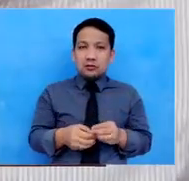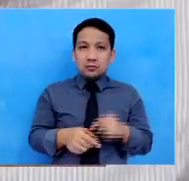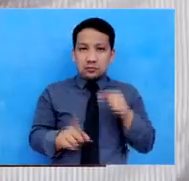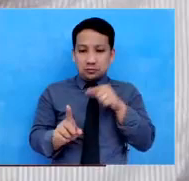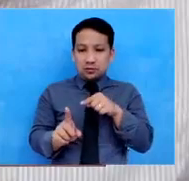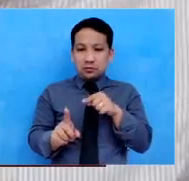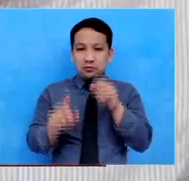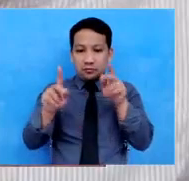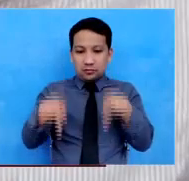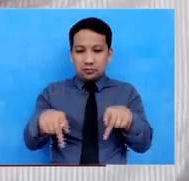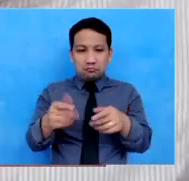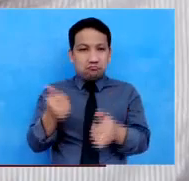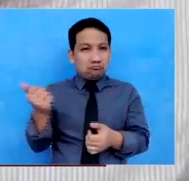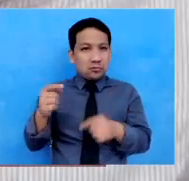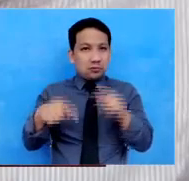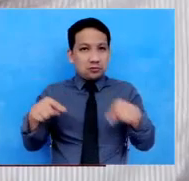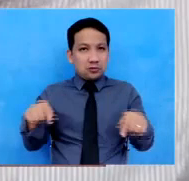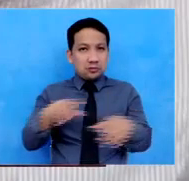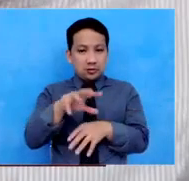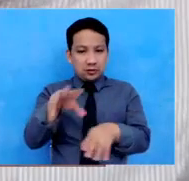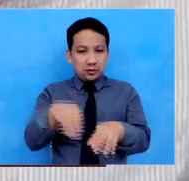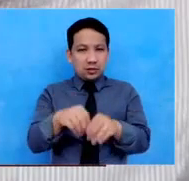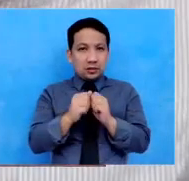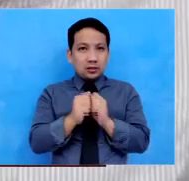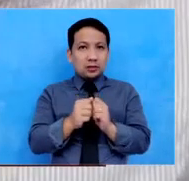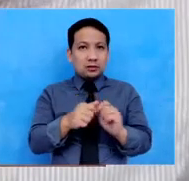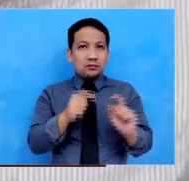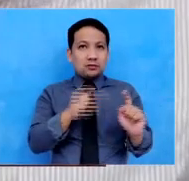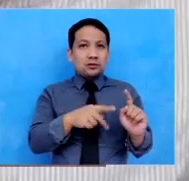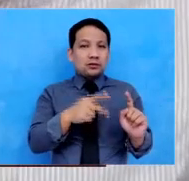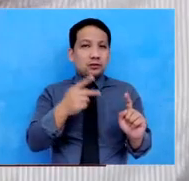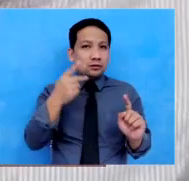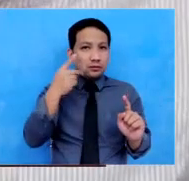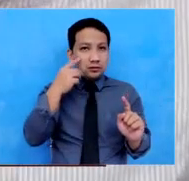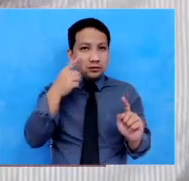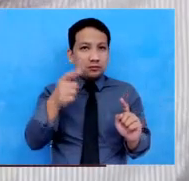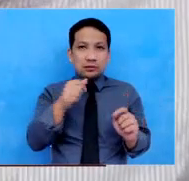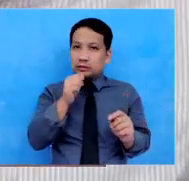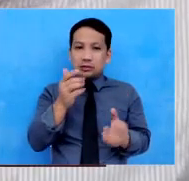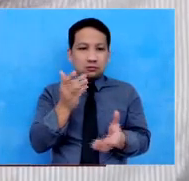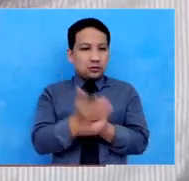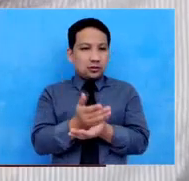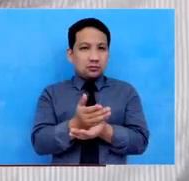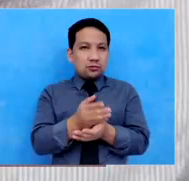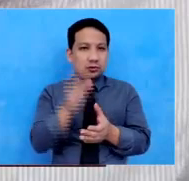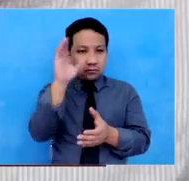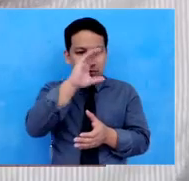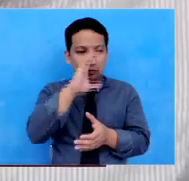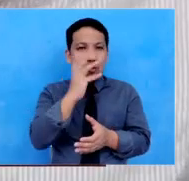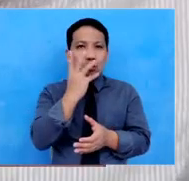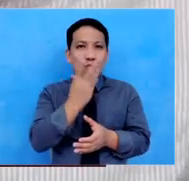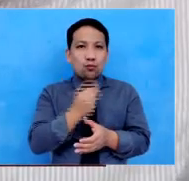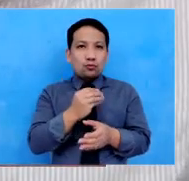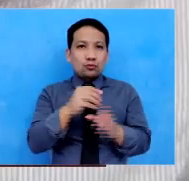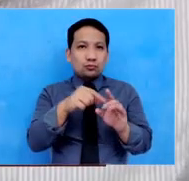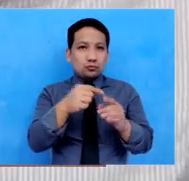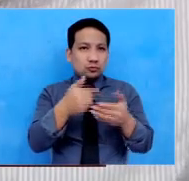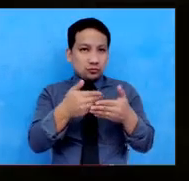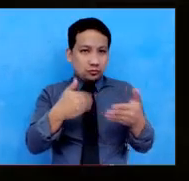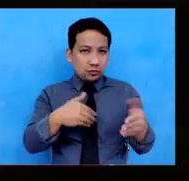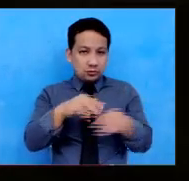tao nakasangkot sa pagpatay kay Ka Percy. Hindi po kami titigil sa paghahanap kung sino pa yung mga tao na maaaring may kinalaman